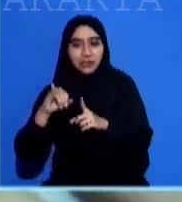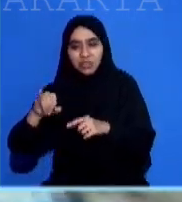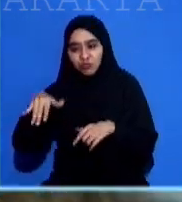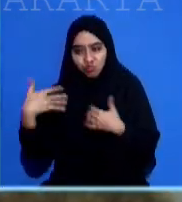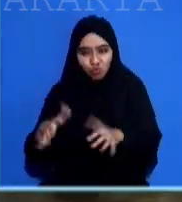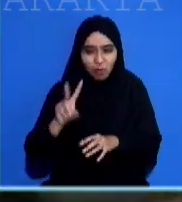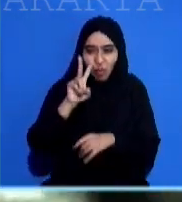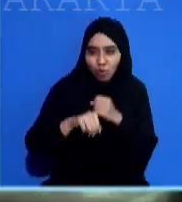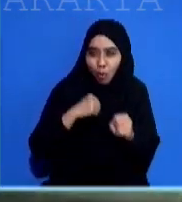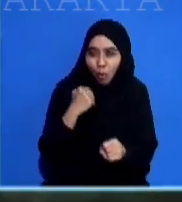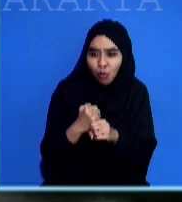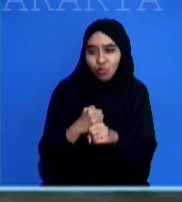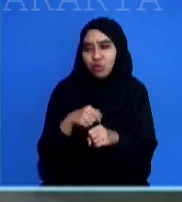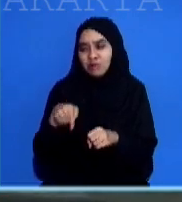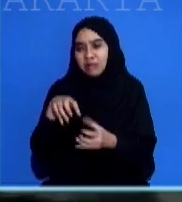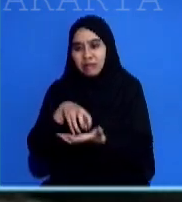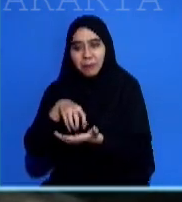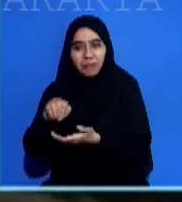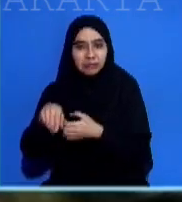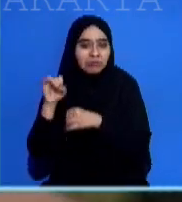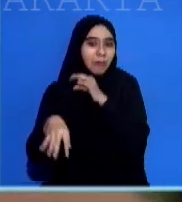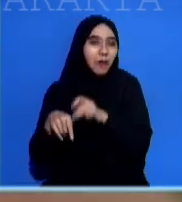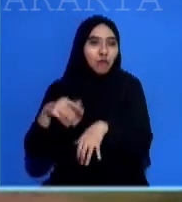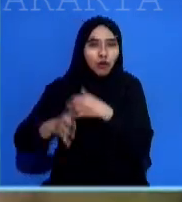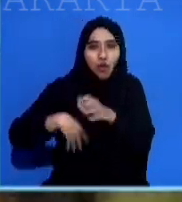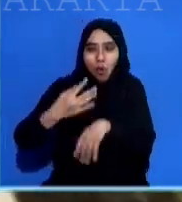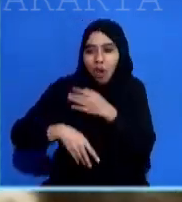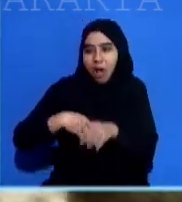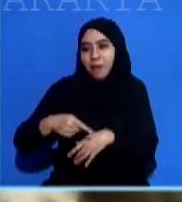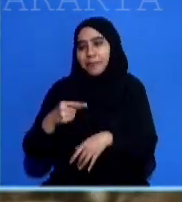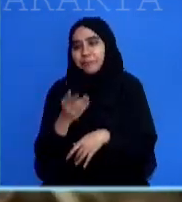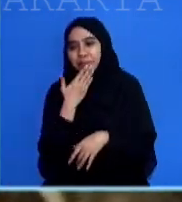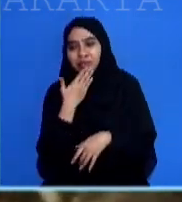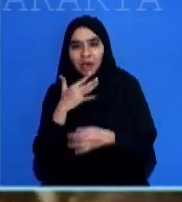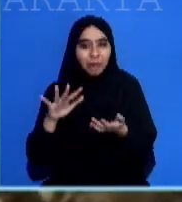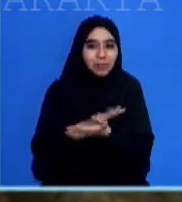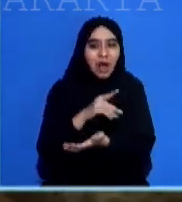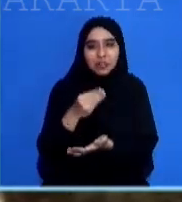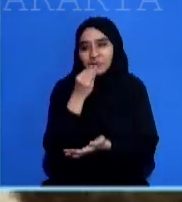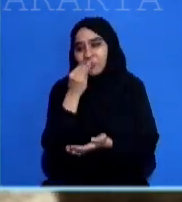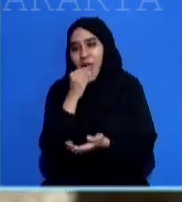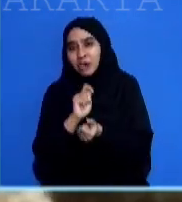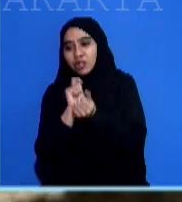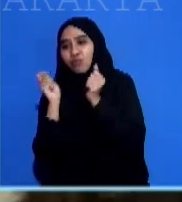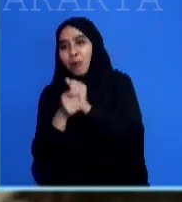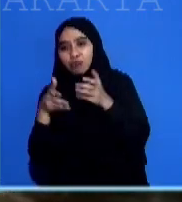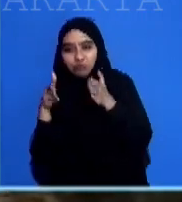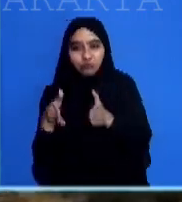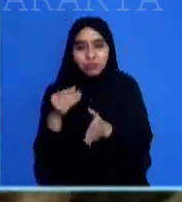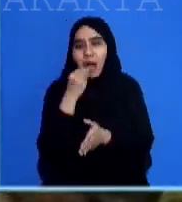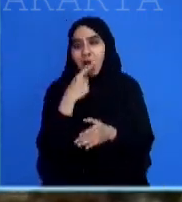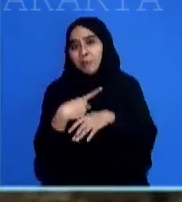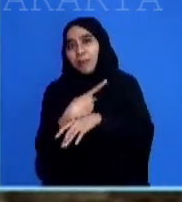menika tempat pembuangan sampah ingkang dipun gula wentah Wiwit ngemonah uwuh balik Rya Dados pakan magot magot menika dipun